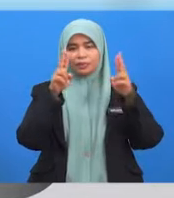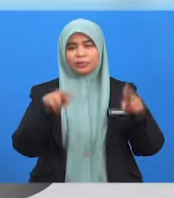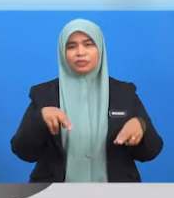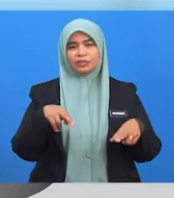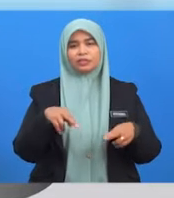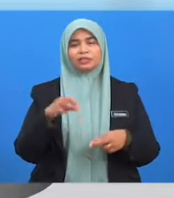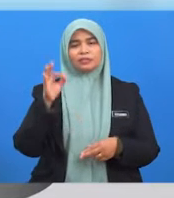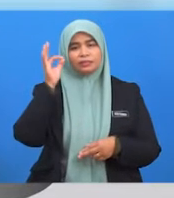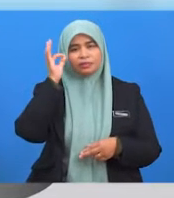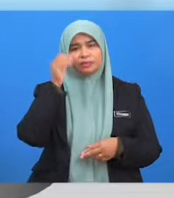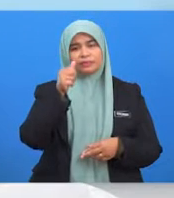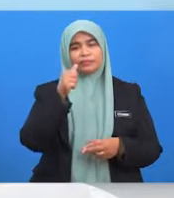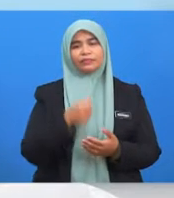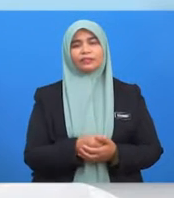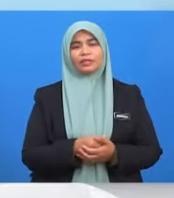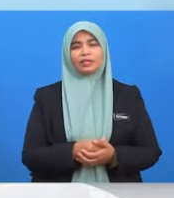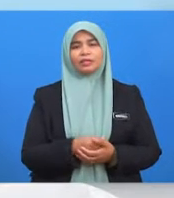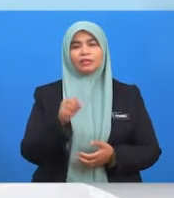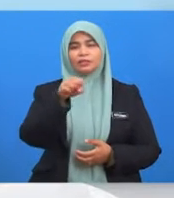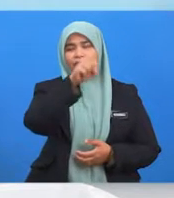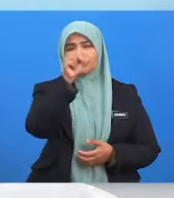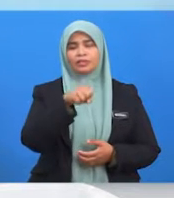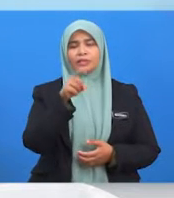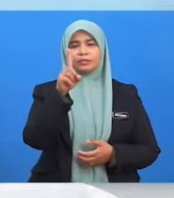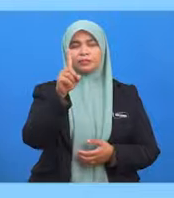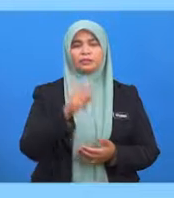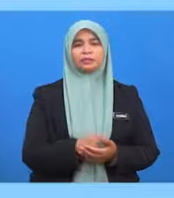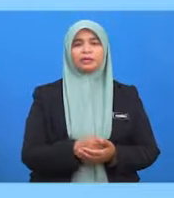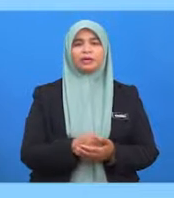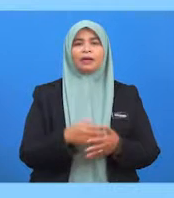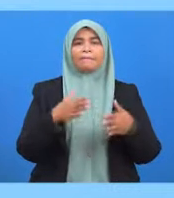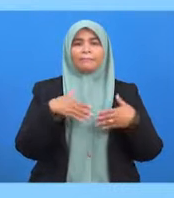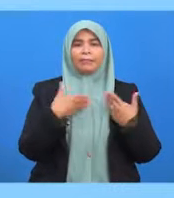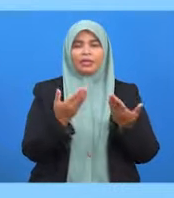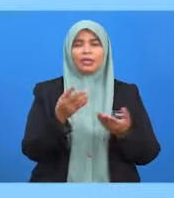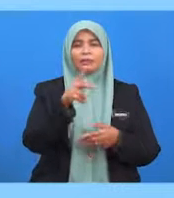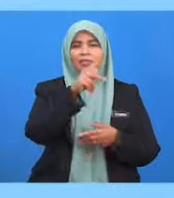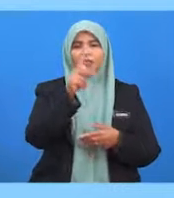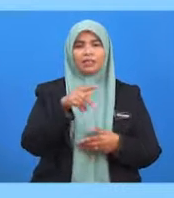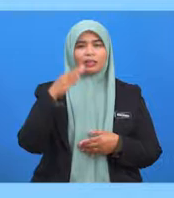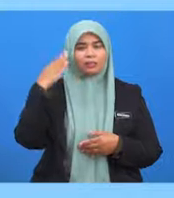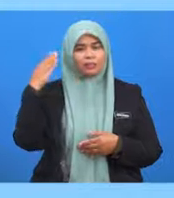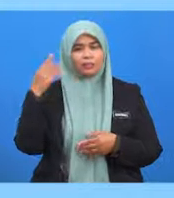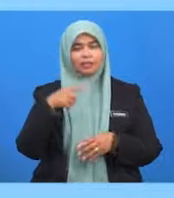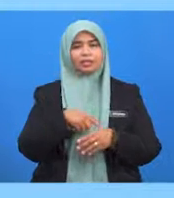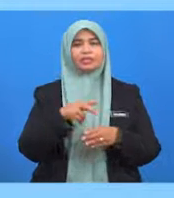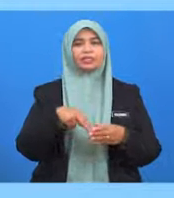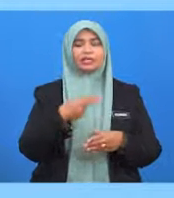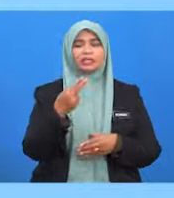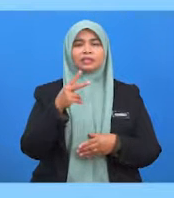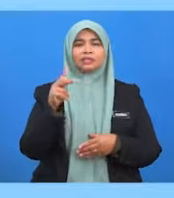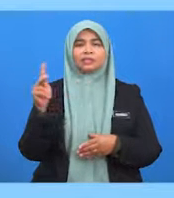menguji ingatan kamu. Soalan yang pertama, bagaimanakah bunyi